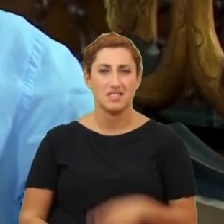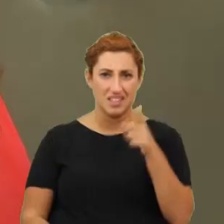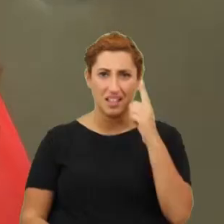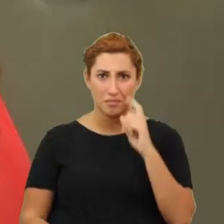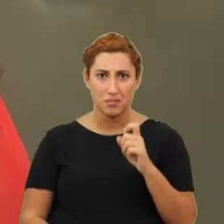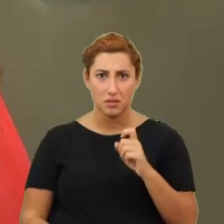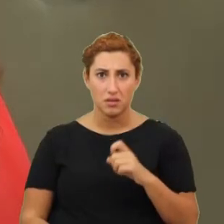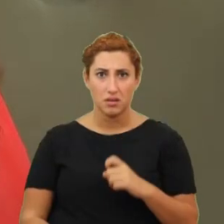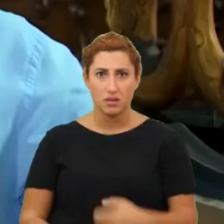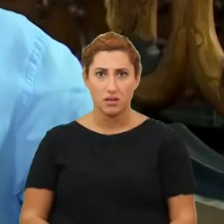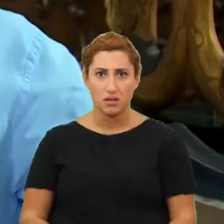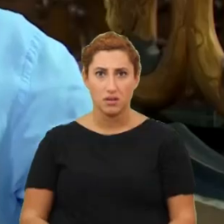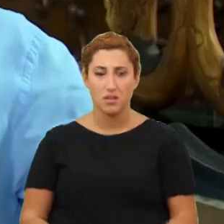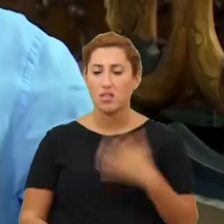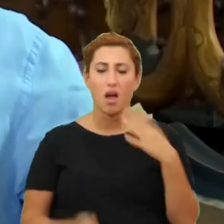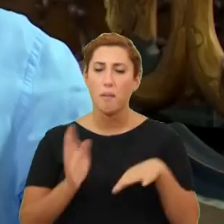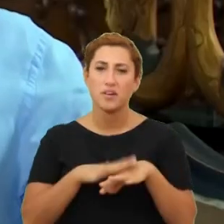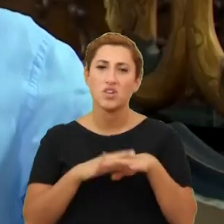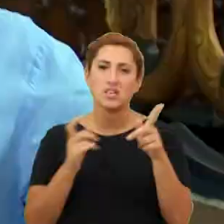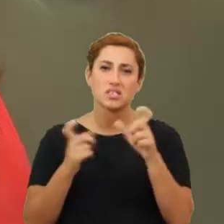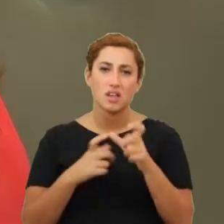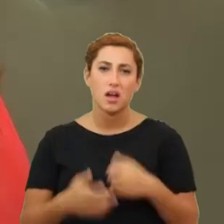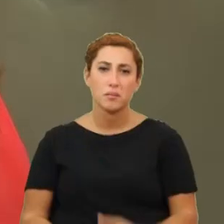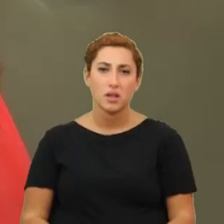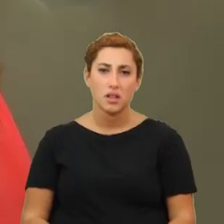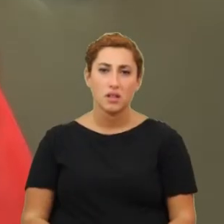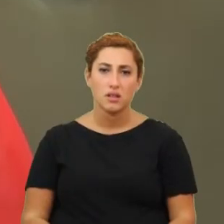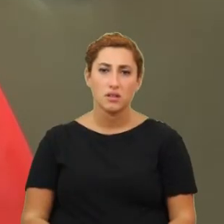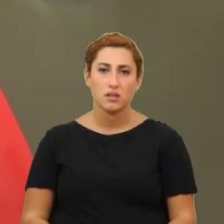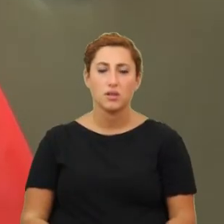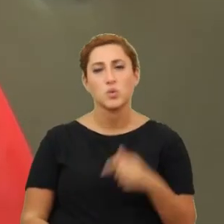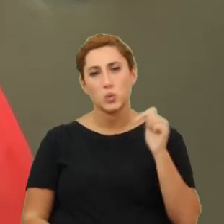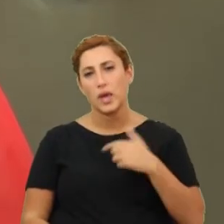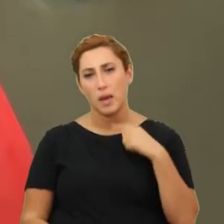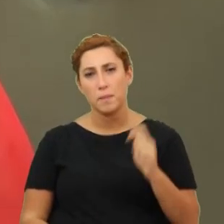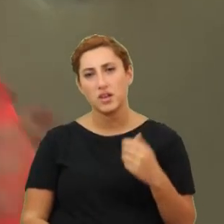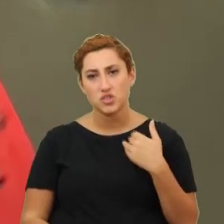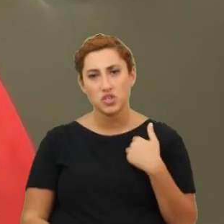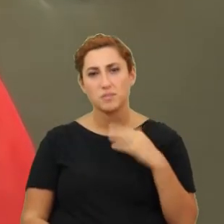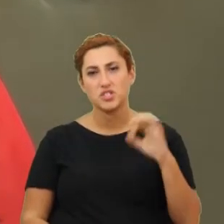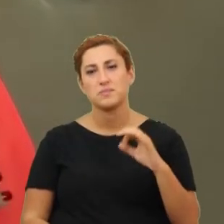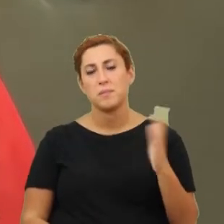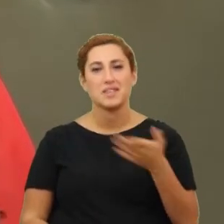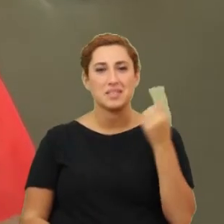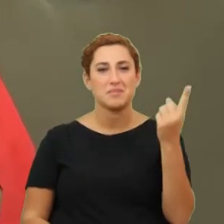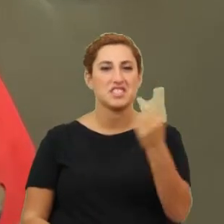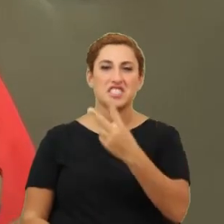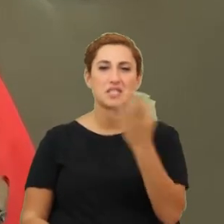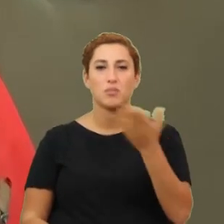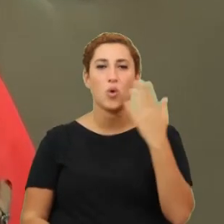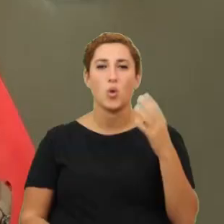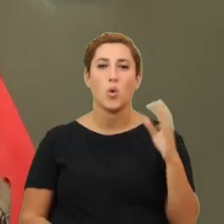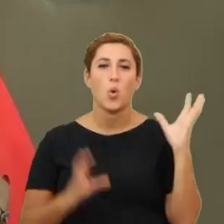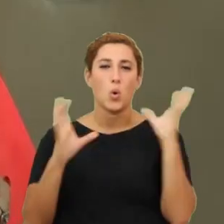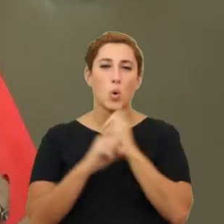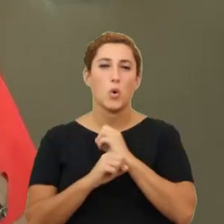Sen mi? Ne yapacaksın Serpil? Şöyle yapacağım. Şimdi mesela bir iki tane böyle koyu